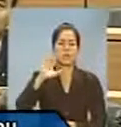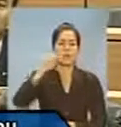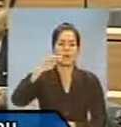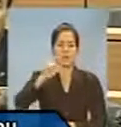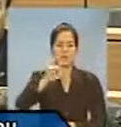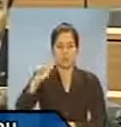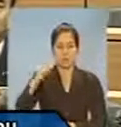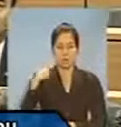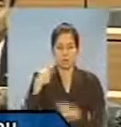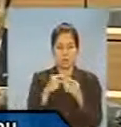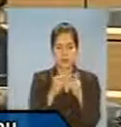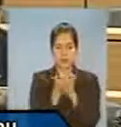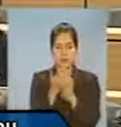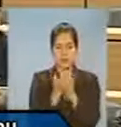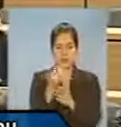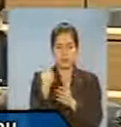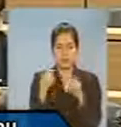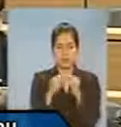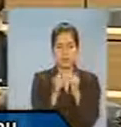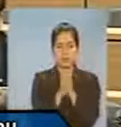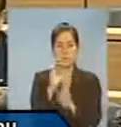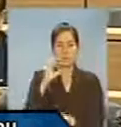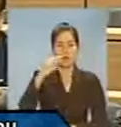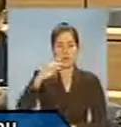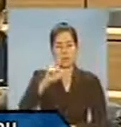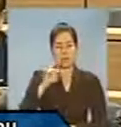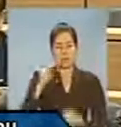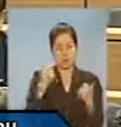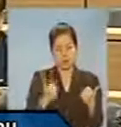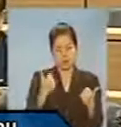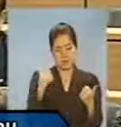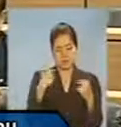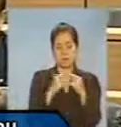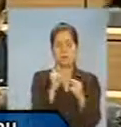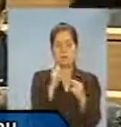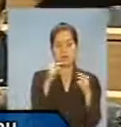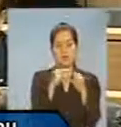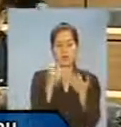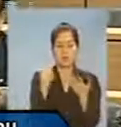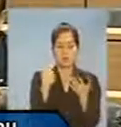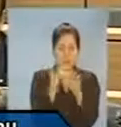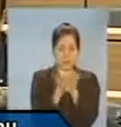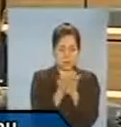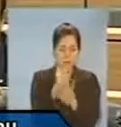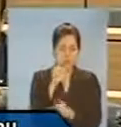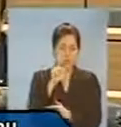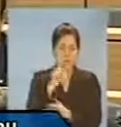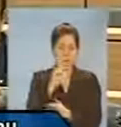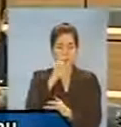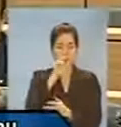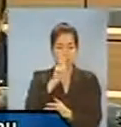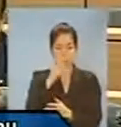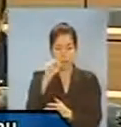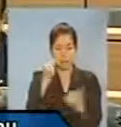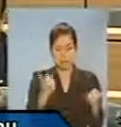จากการคืนภาษีรถยนต์คันแรกอีก 90,000 ล้านตอนนี้คืนไม่ได้ 90,000 คันครับซื้อมา 1.2 ล้านบอกว่าปีนึงจะคืนเงินให้เขา